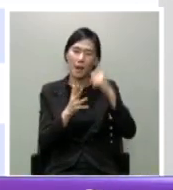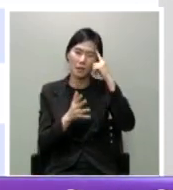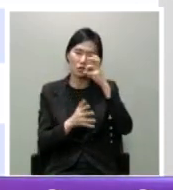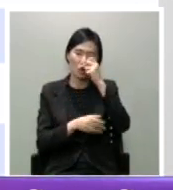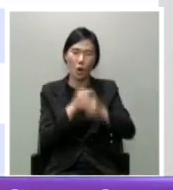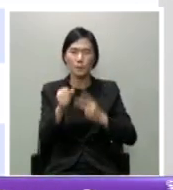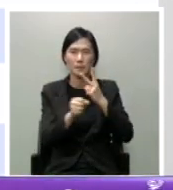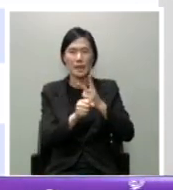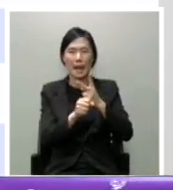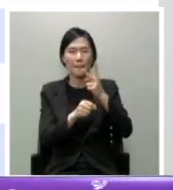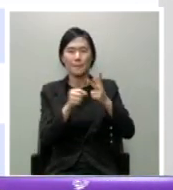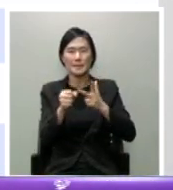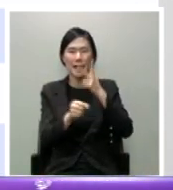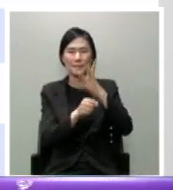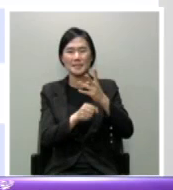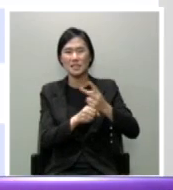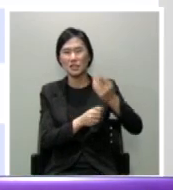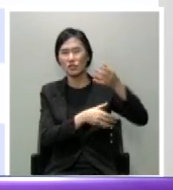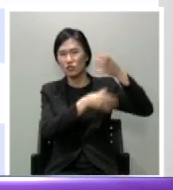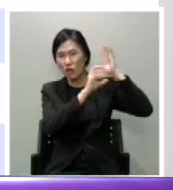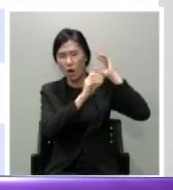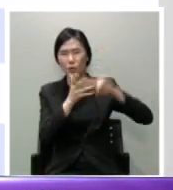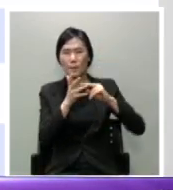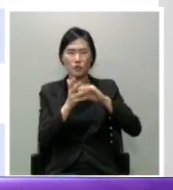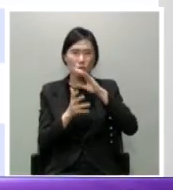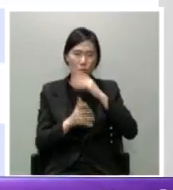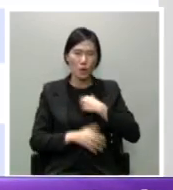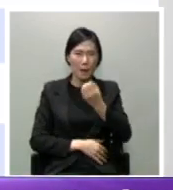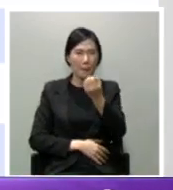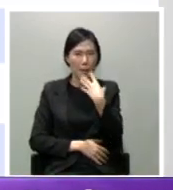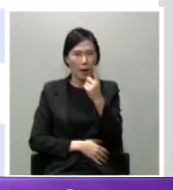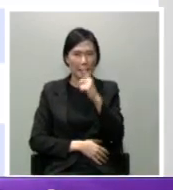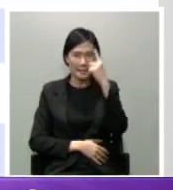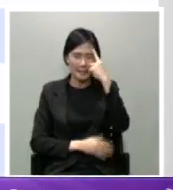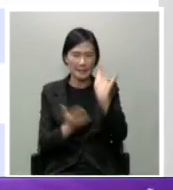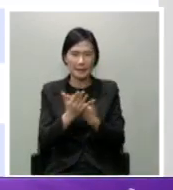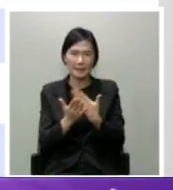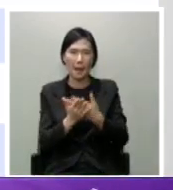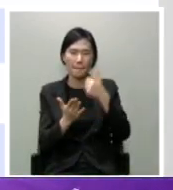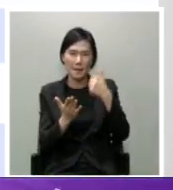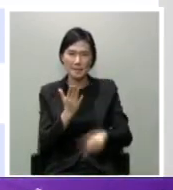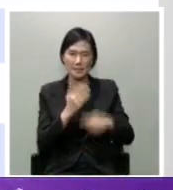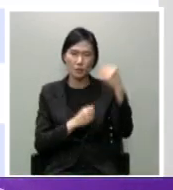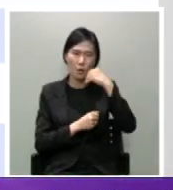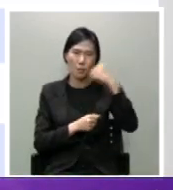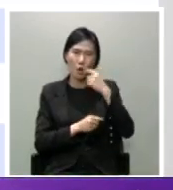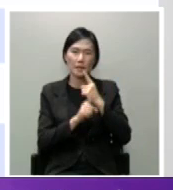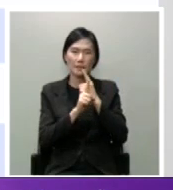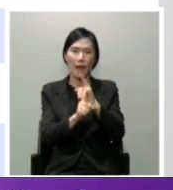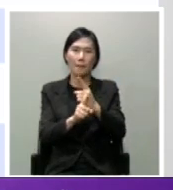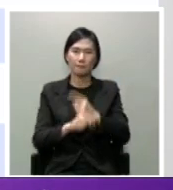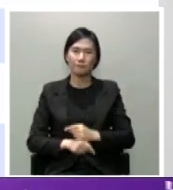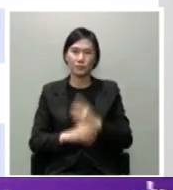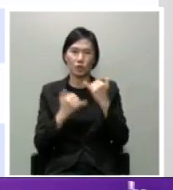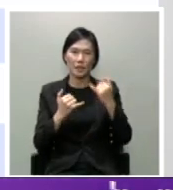ปีแล้วนี่คือสิ่งที่ถ้าเขาตอบโต้เขาจะขึ้นภาษีทุกอย่างตามนี้ได้จ